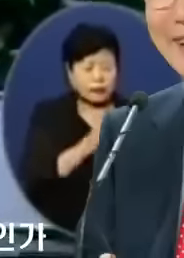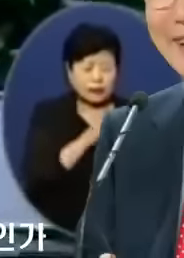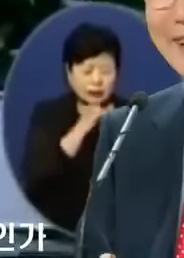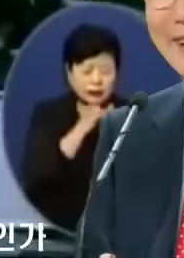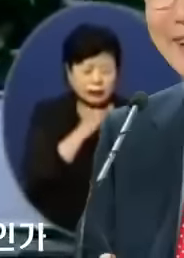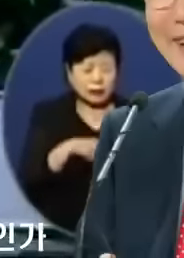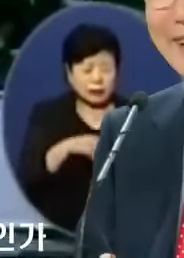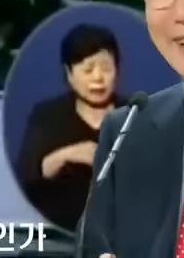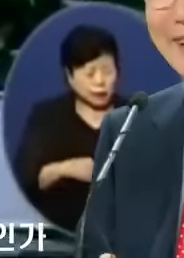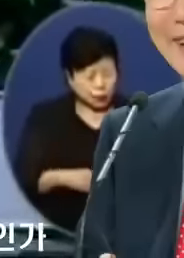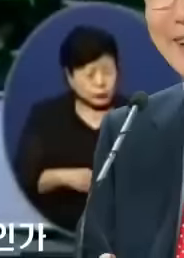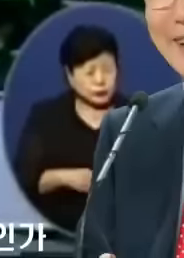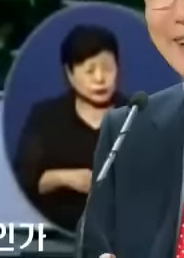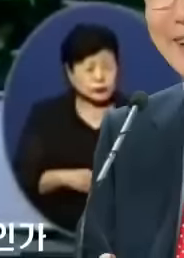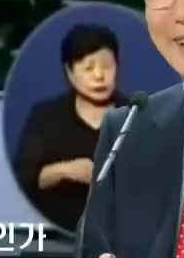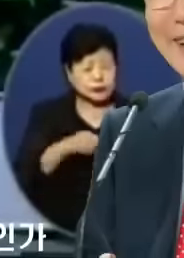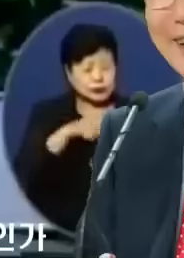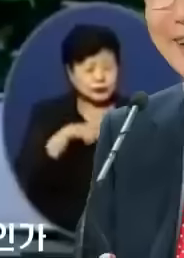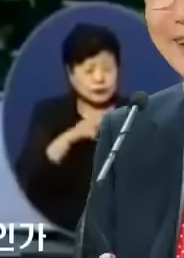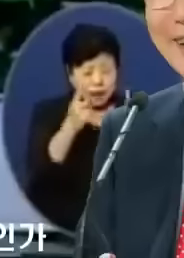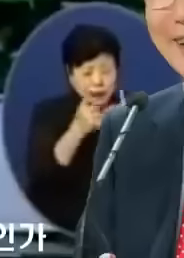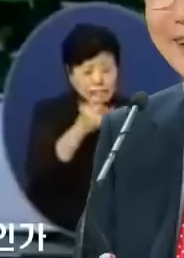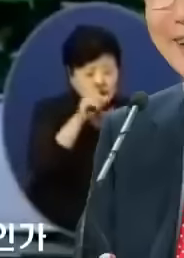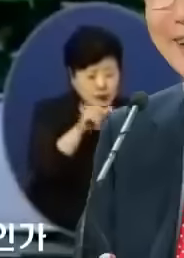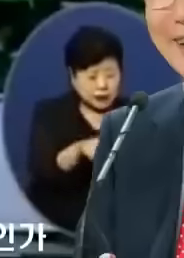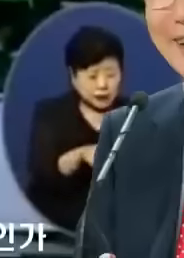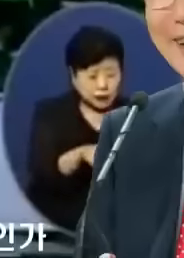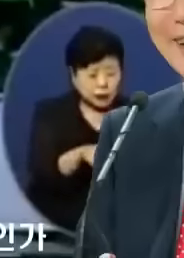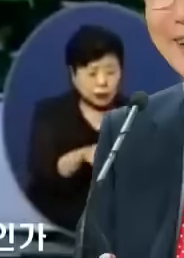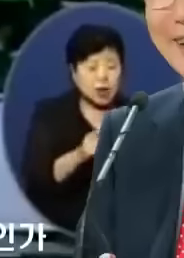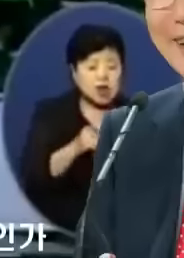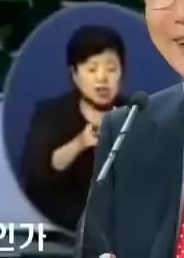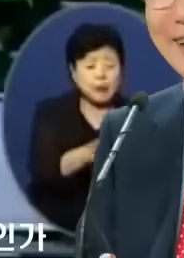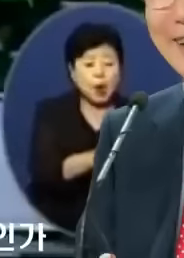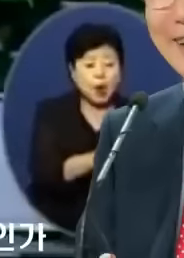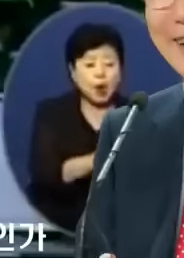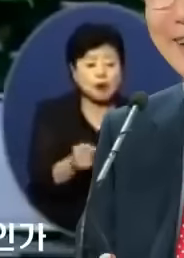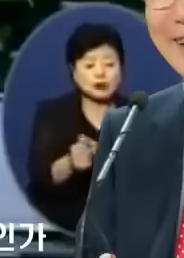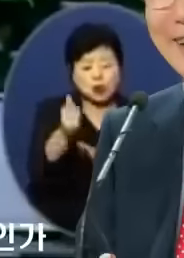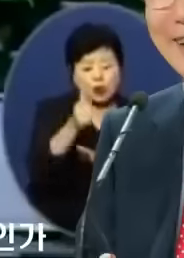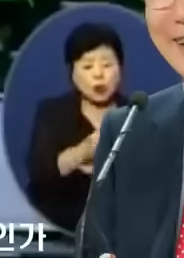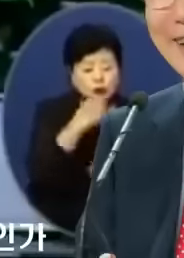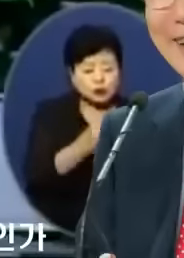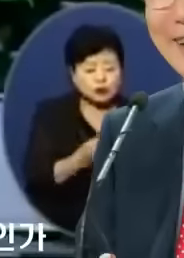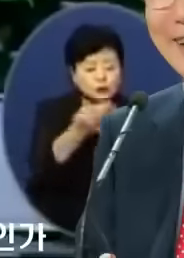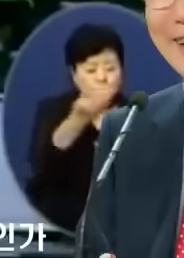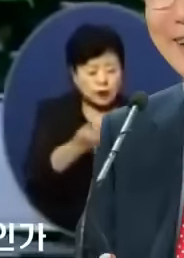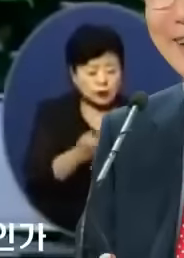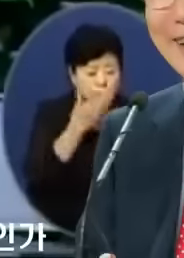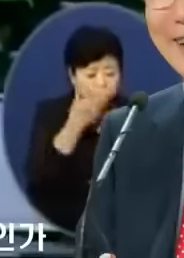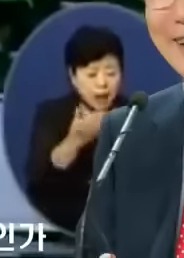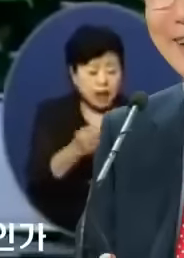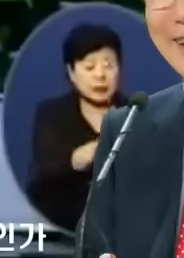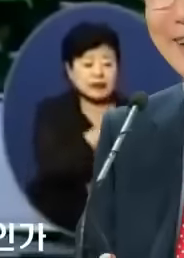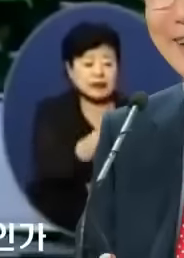가난하고 헐벗고 굶주리는 상황이 되었어도 여러분은 그것을 극복하고 성공과 축복을 가져올 수 있는